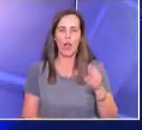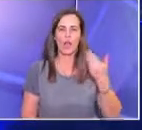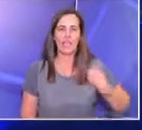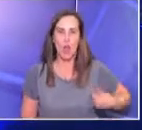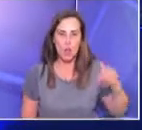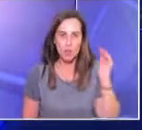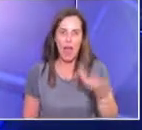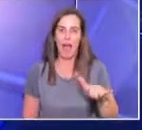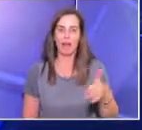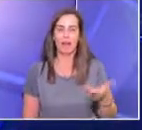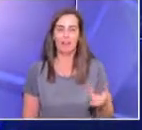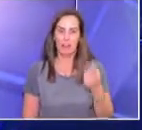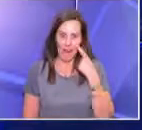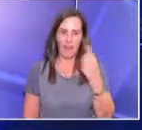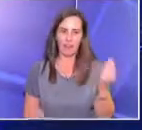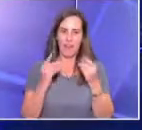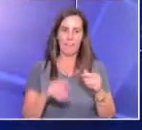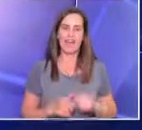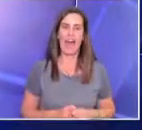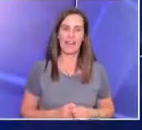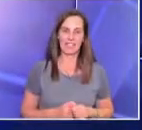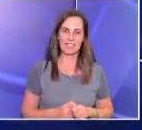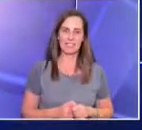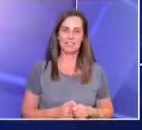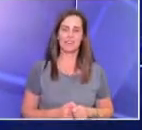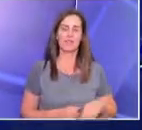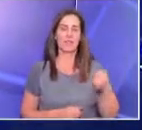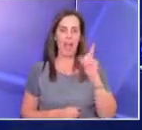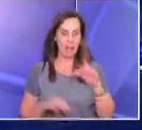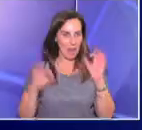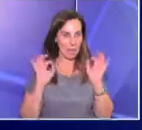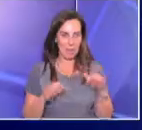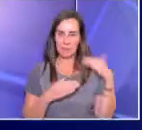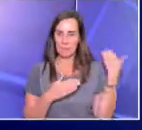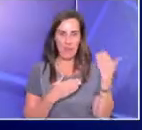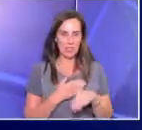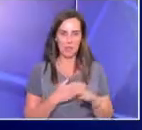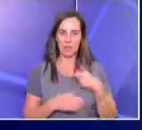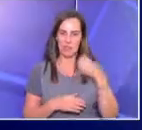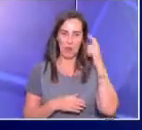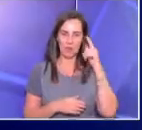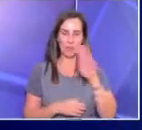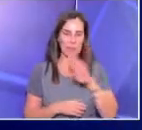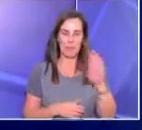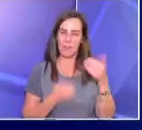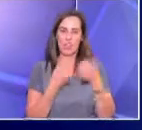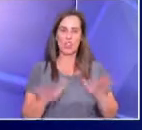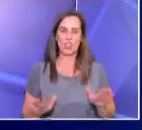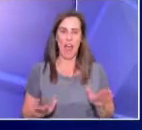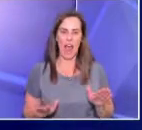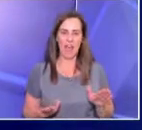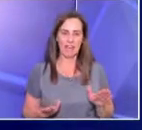שמונה, אורנה פרץ, ראינו את הדבר הזה. תכף אנחנו מדברים. אבל באמת, בסופו של דבר, אני חושב שהוא נכשל,